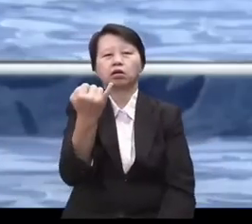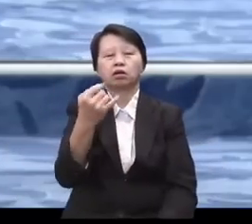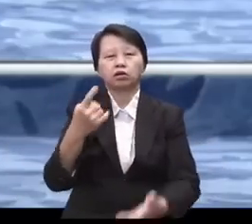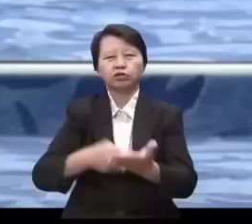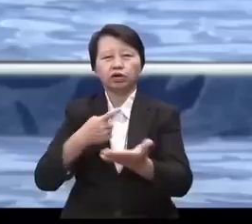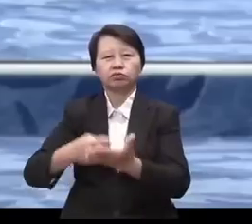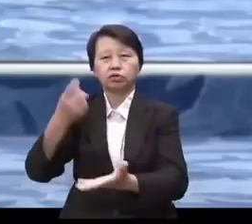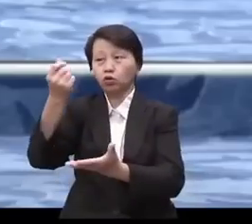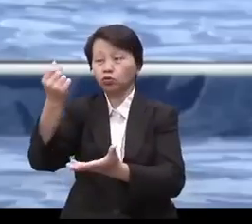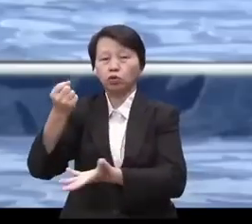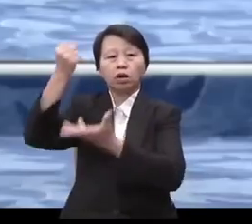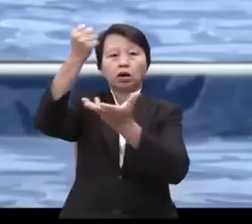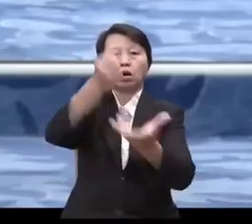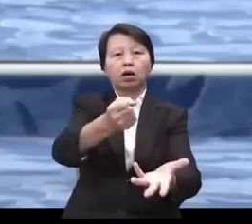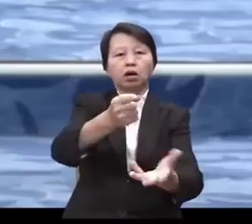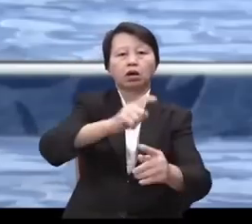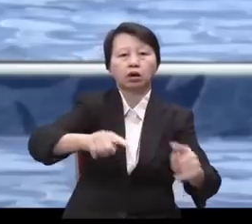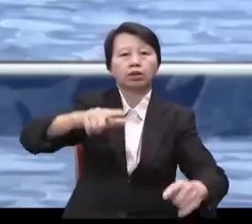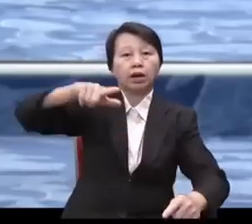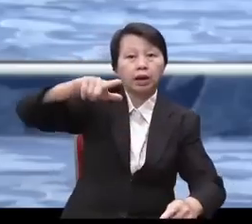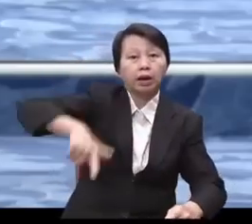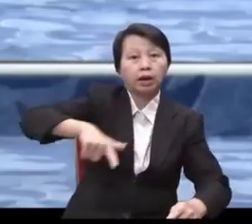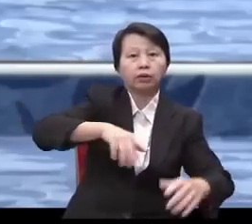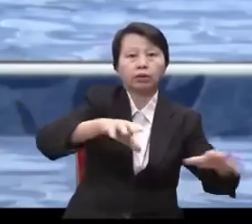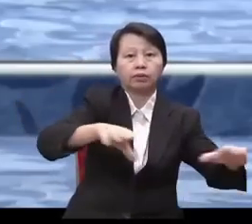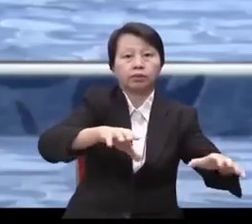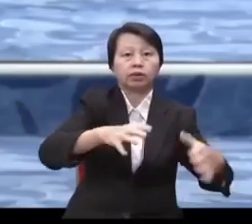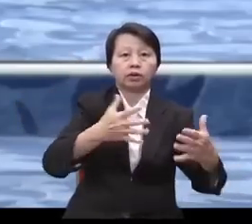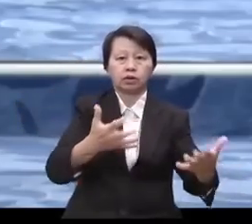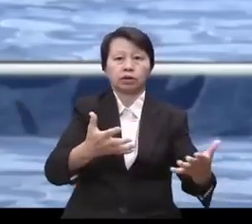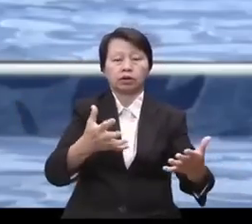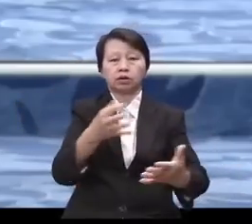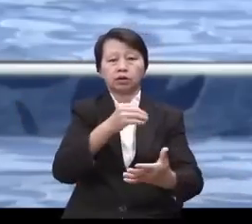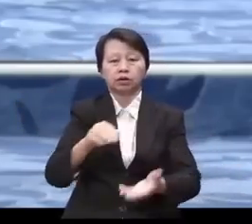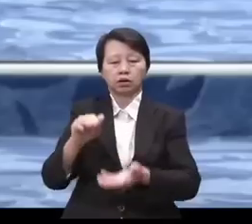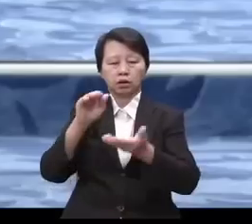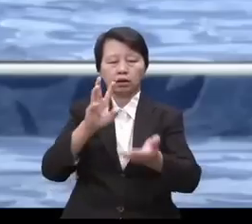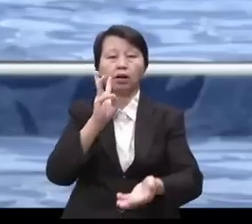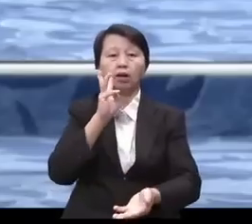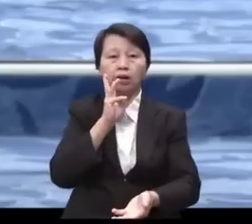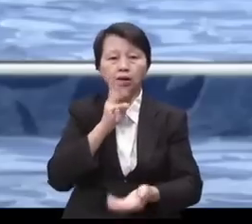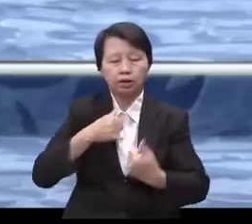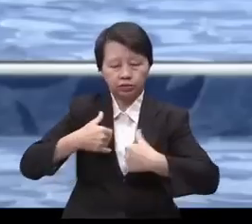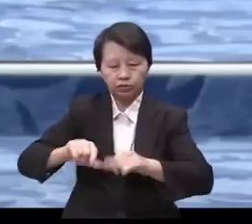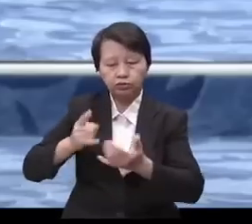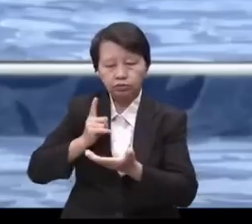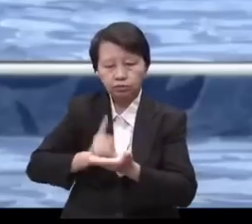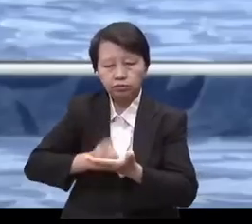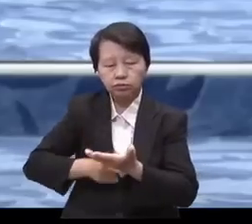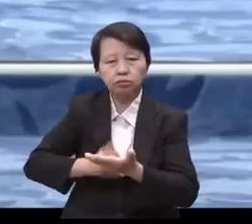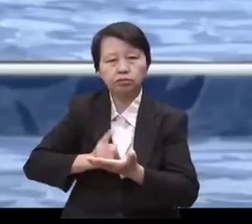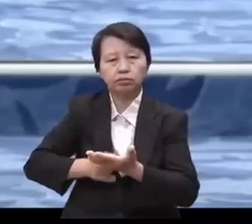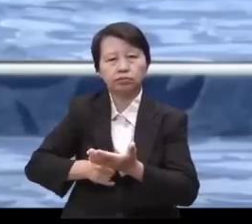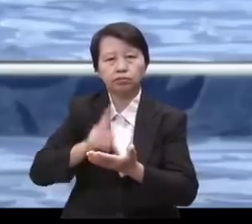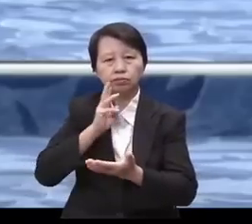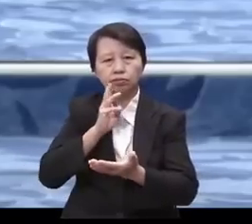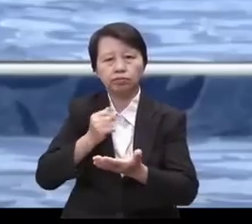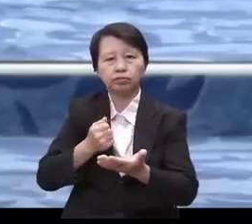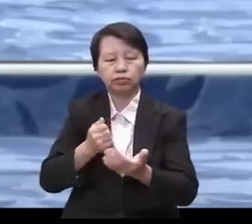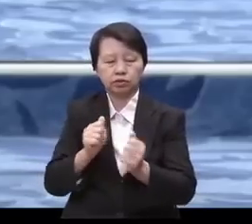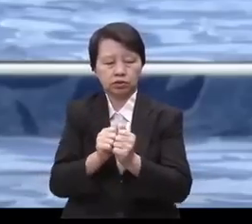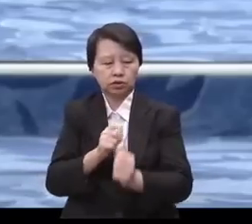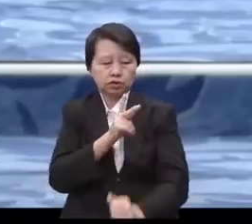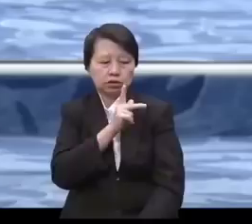disampaikan tetapi kelewatan dalam pelaksanaan. Masalah bekalan air, masih ada perundingan khas dengan Ketua